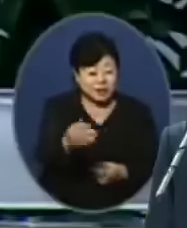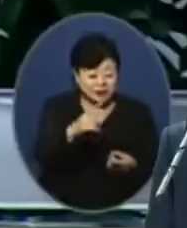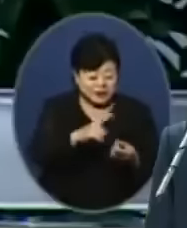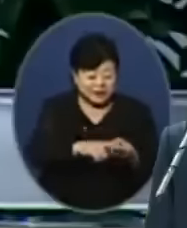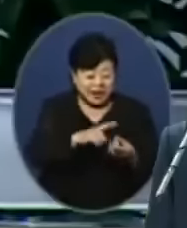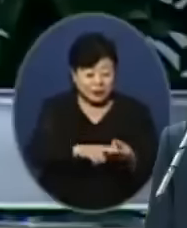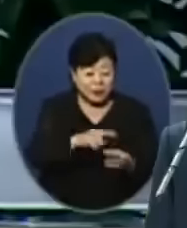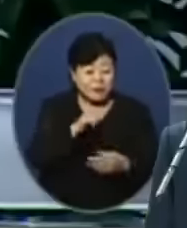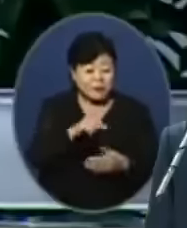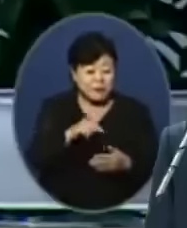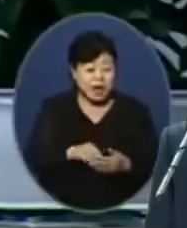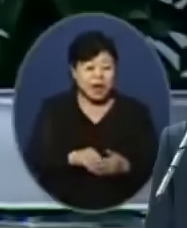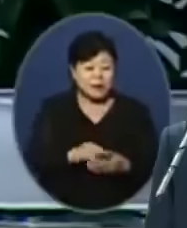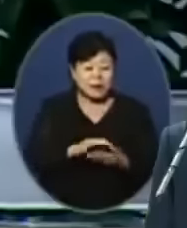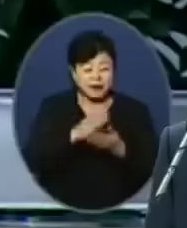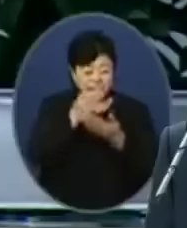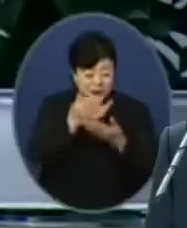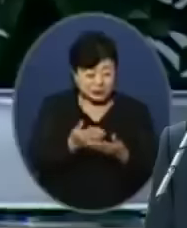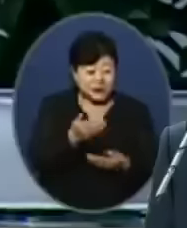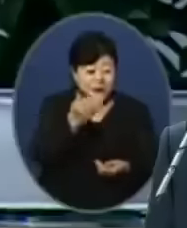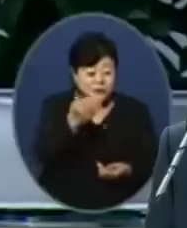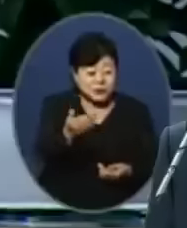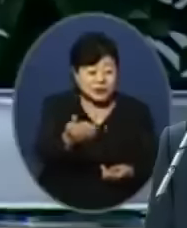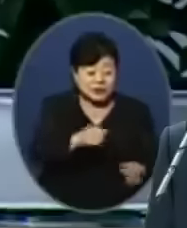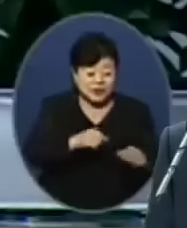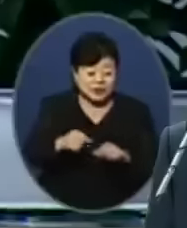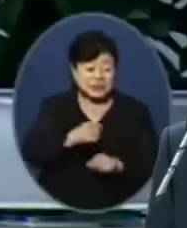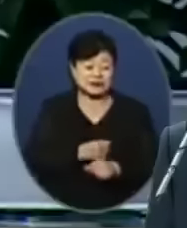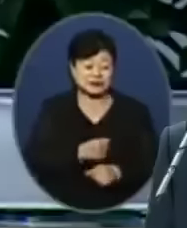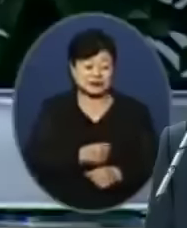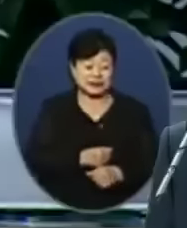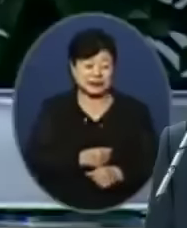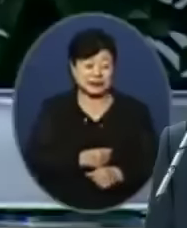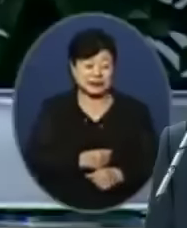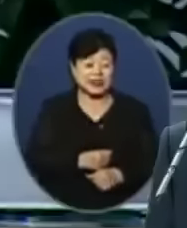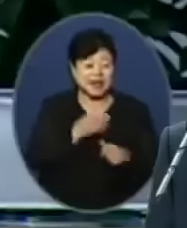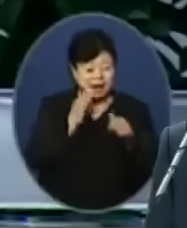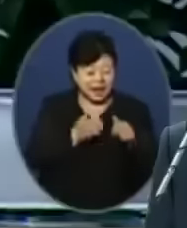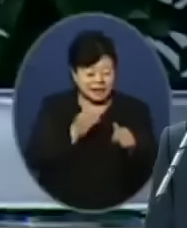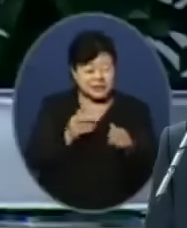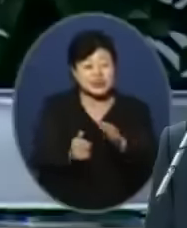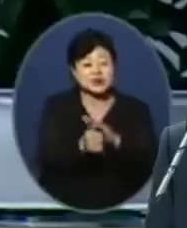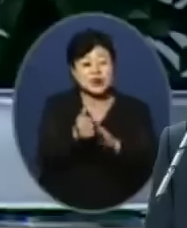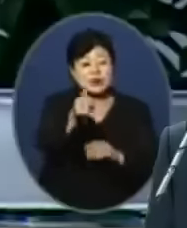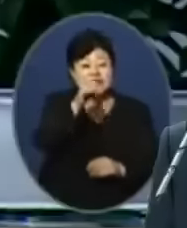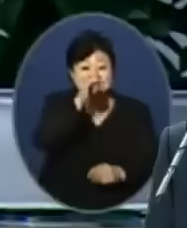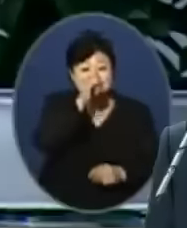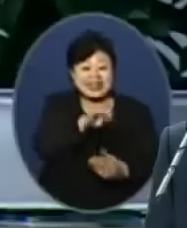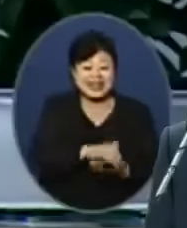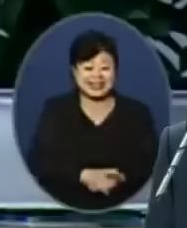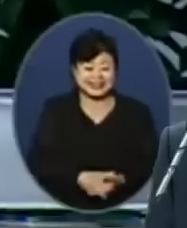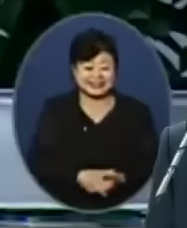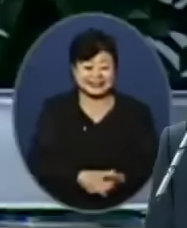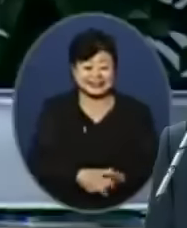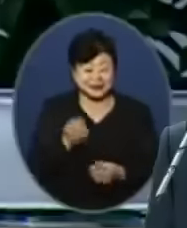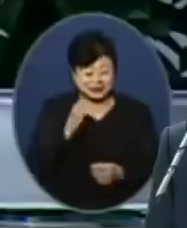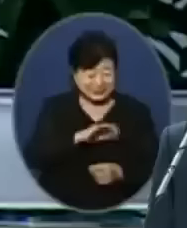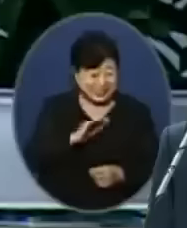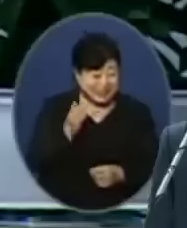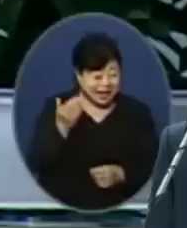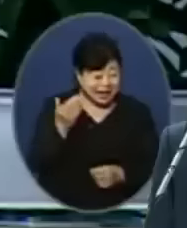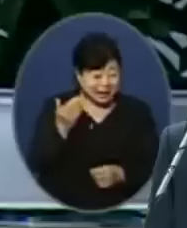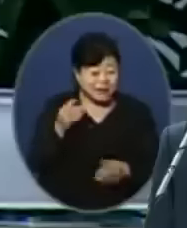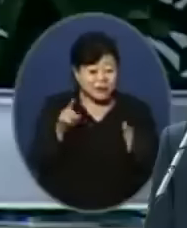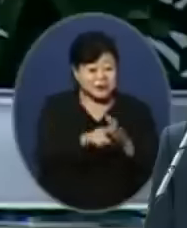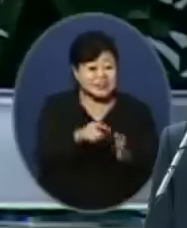그렇게 마음 상태를 변화시켜 줘야 역사하기 때문에 그래 하기를 간절히 소원하고 있는 것입니다. 영혼이 잘될